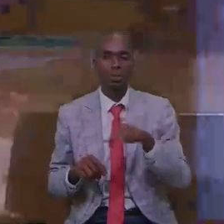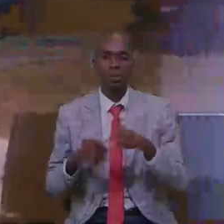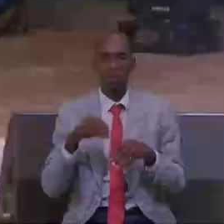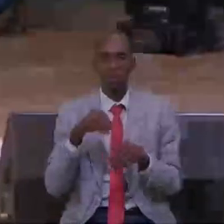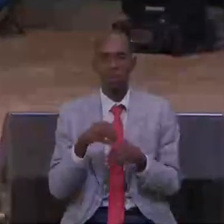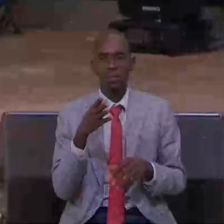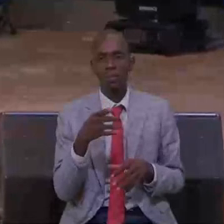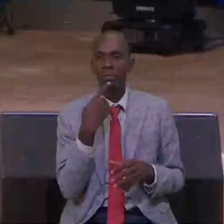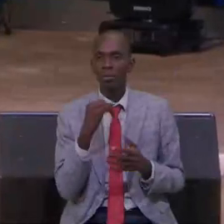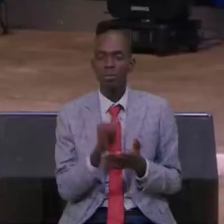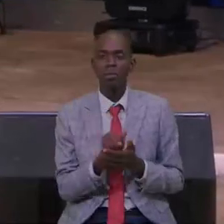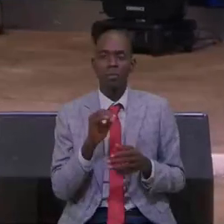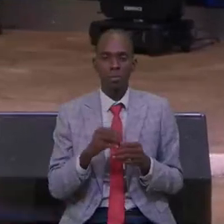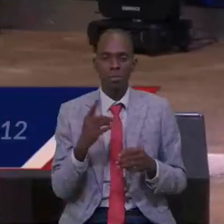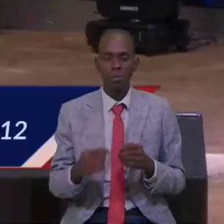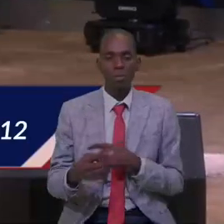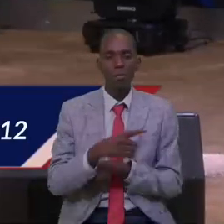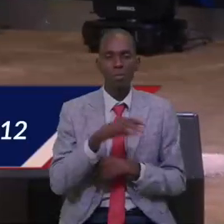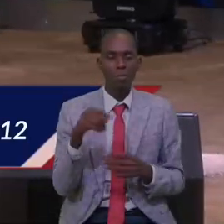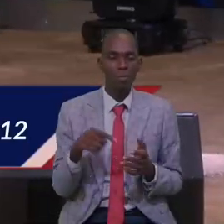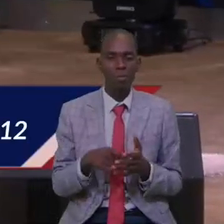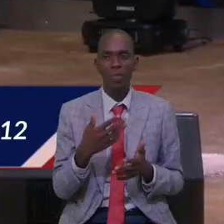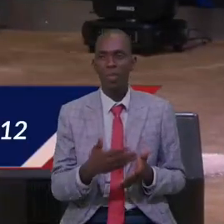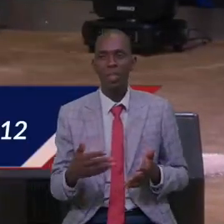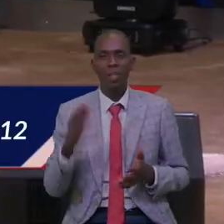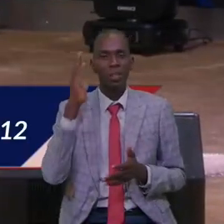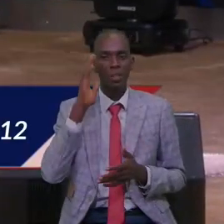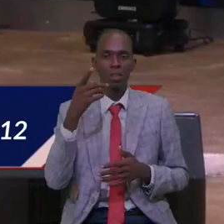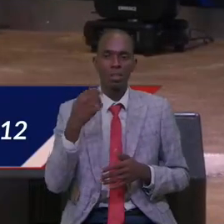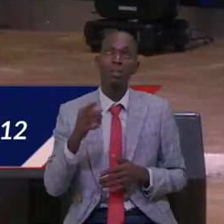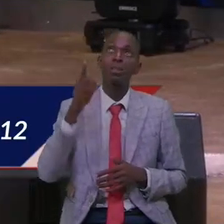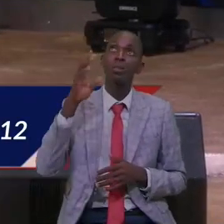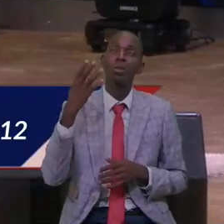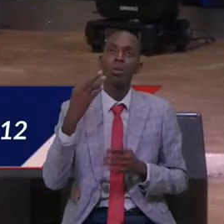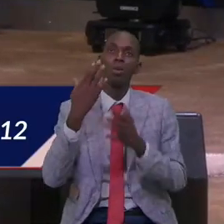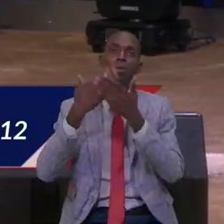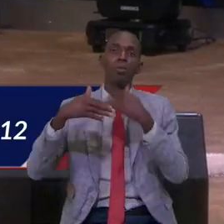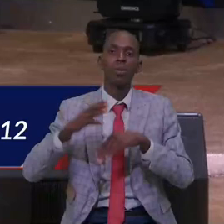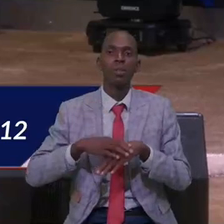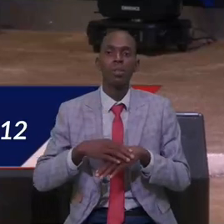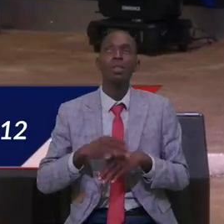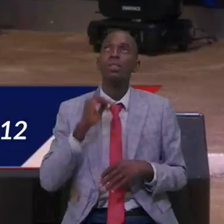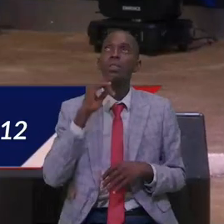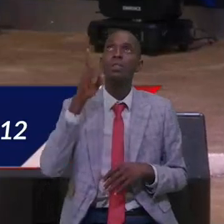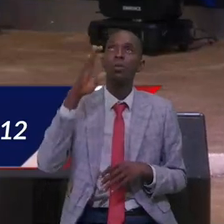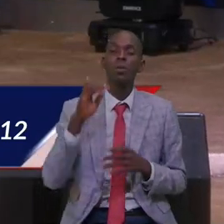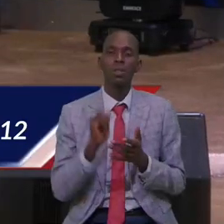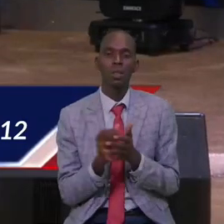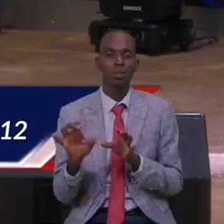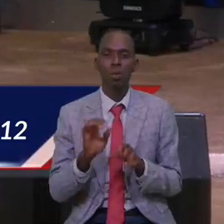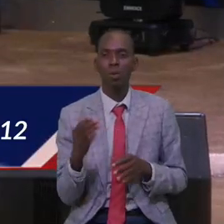dit, dans le temps de ces rois, le Dieu des cieux, c'est le Seigneur qui